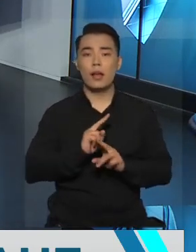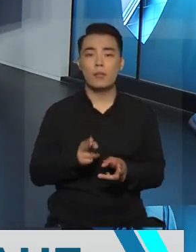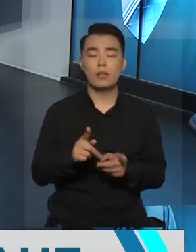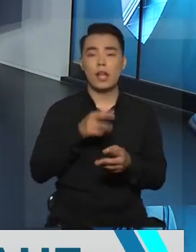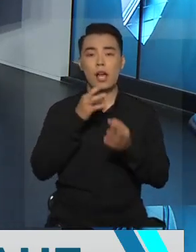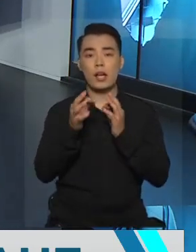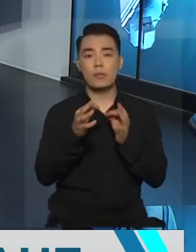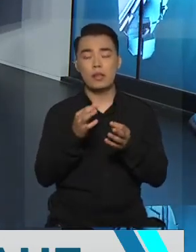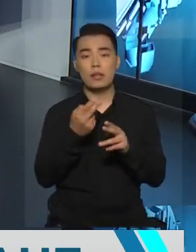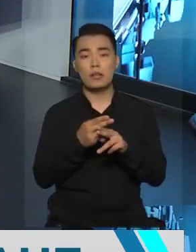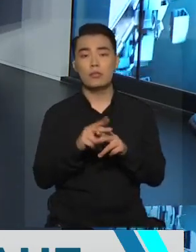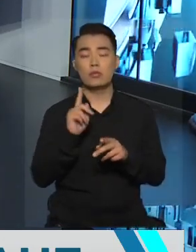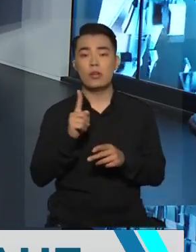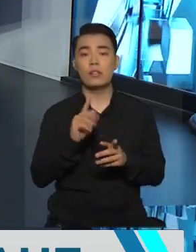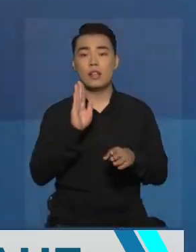Но это задача,